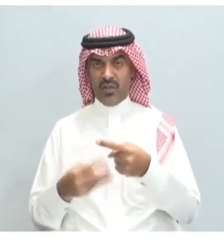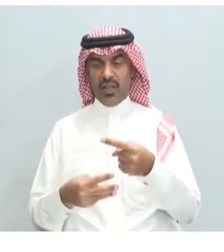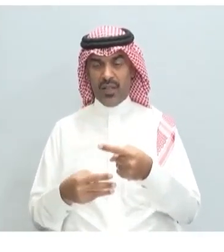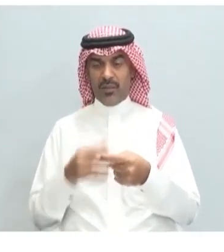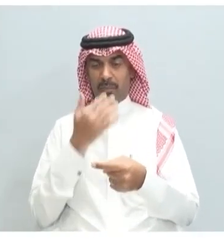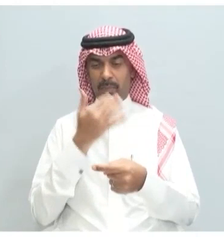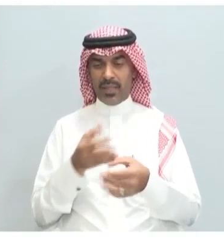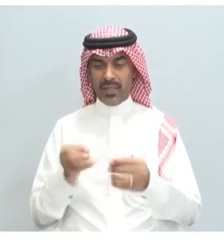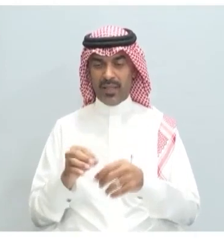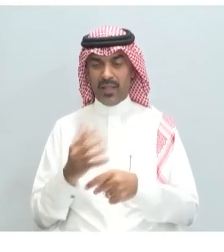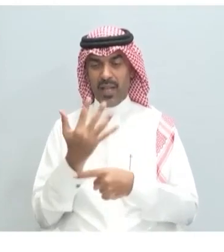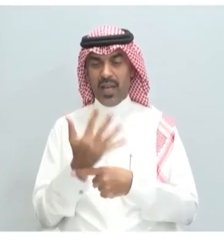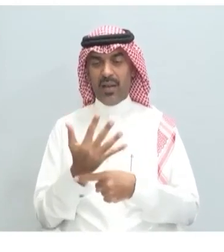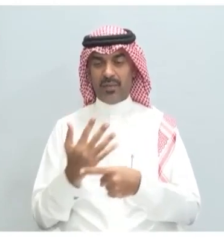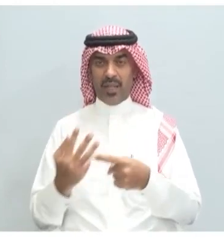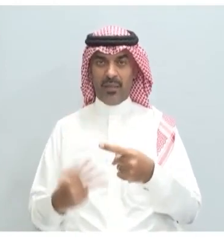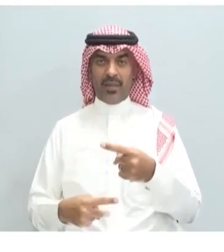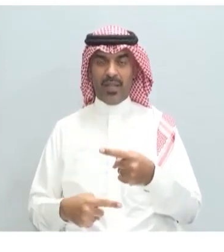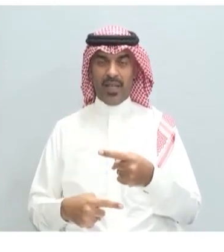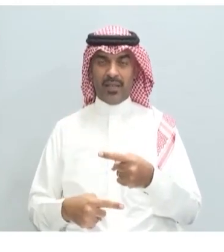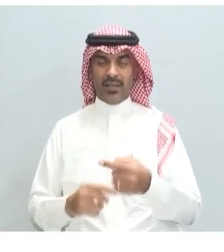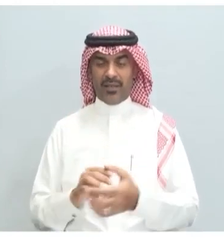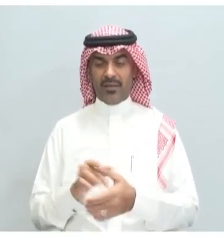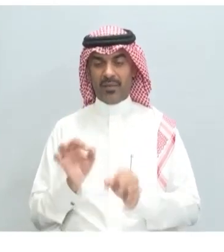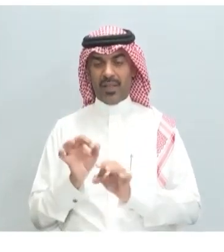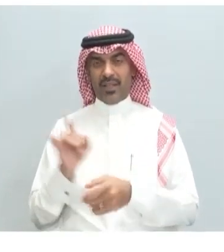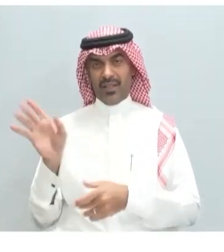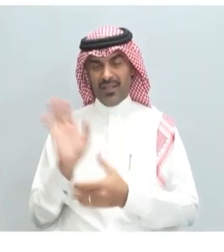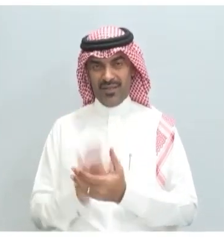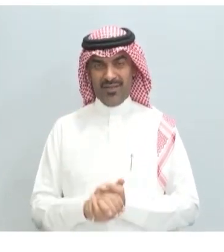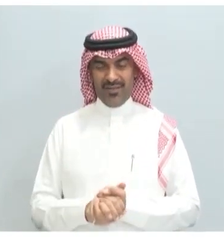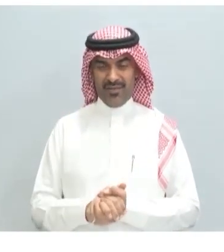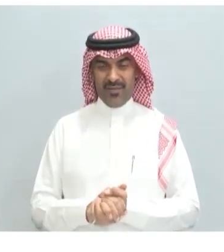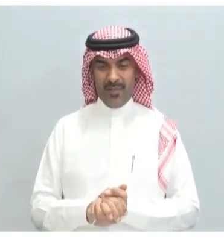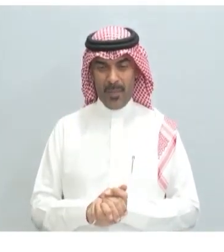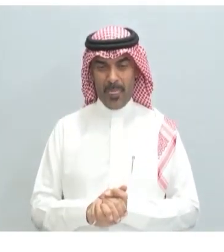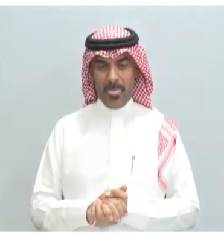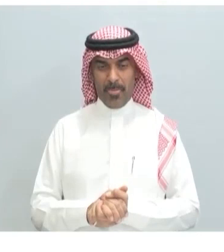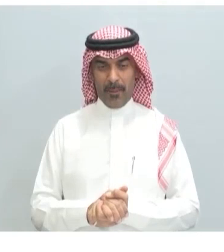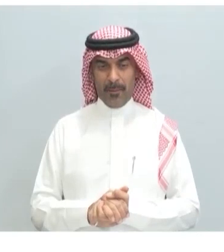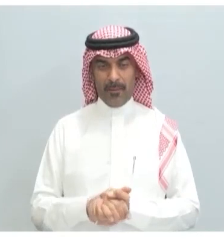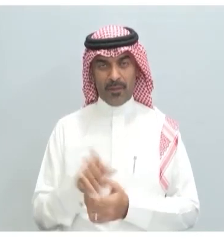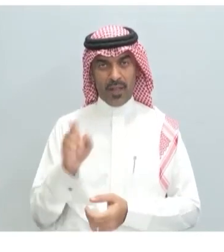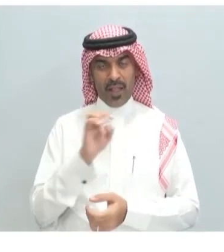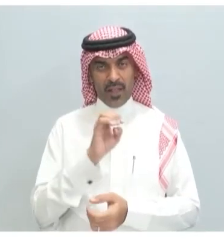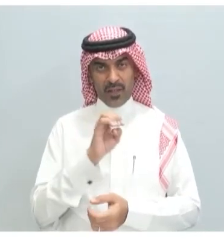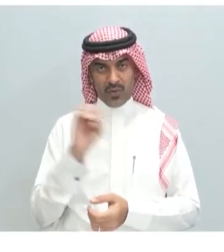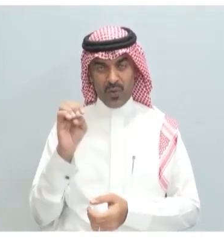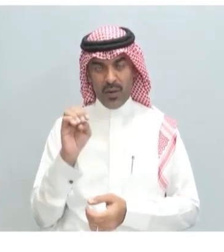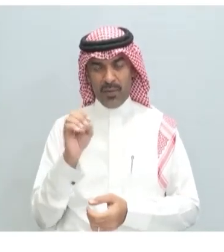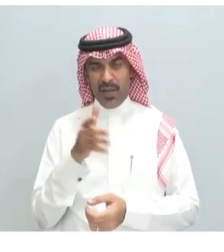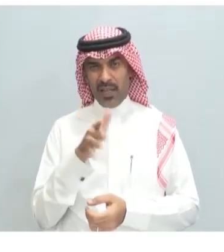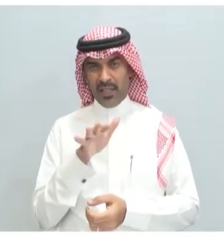التبسيط حتصير خه من اصل 18 بهذه الصوره وبالتالي يكون هذا هو ناتج الاحت